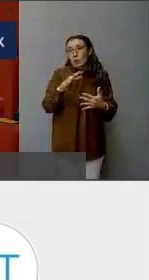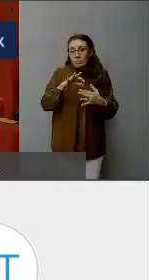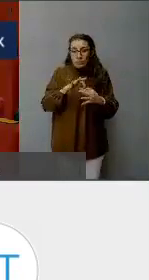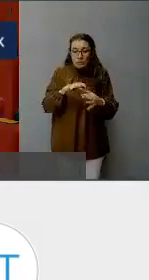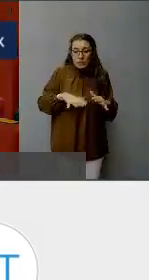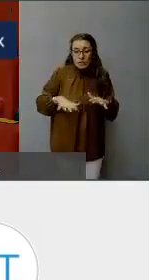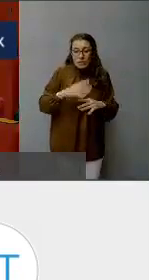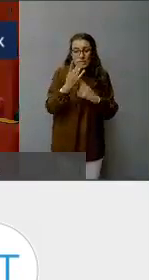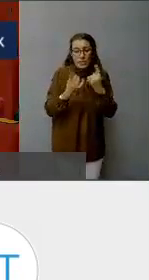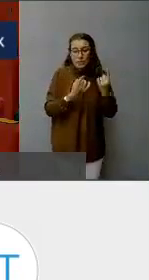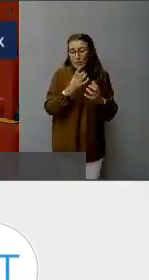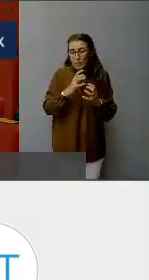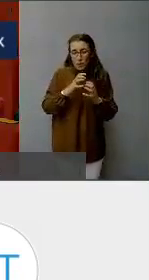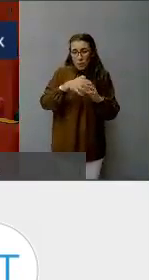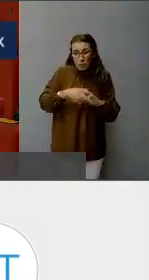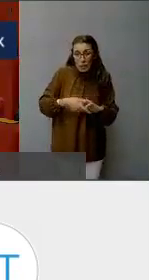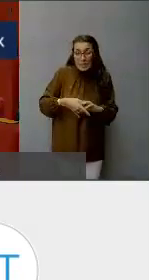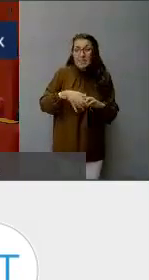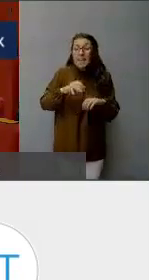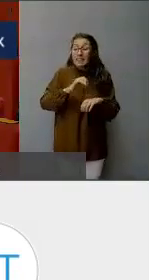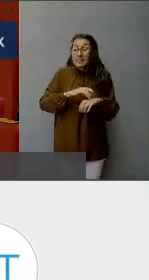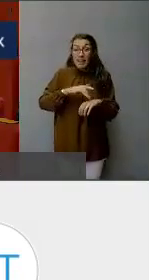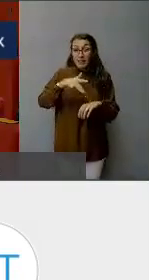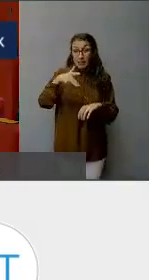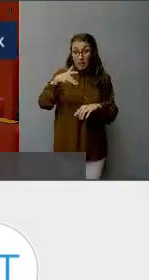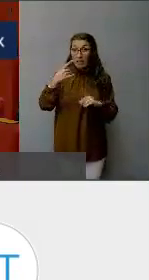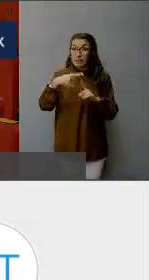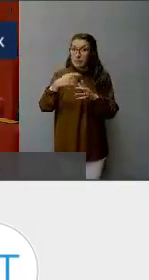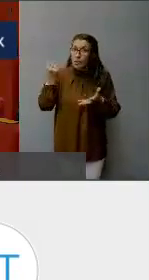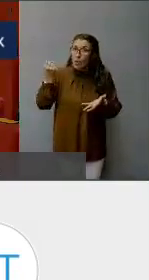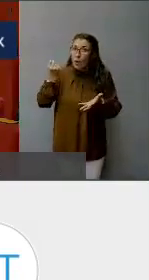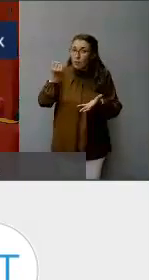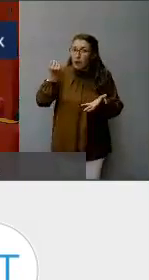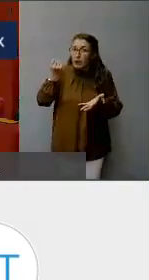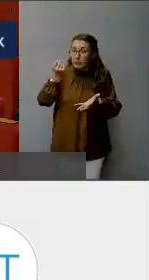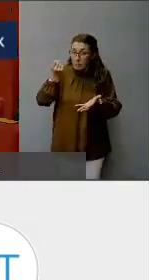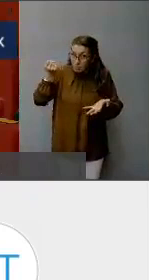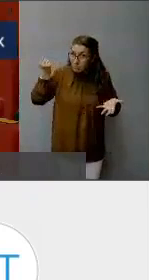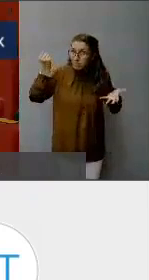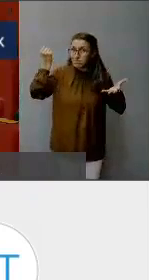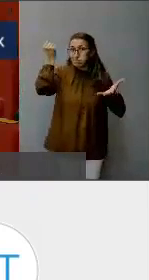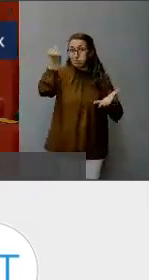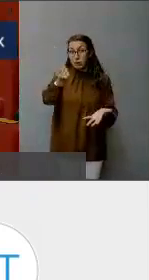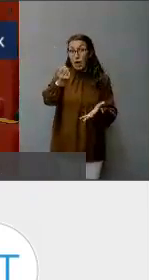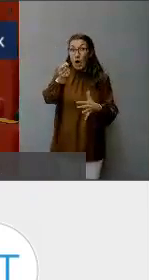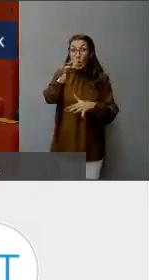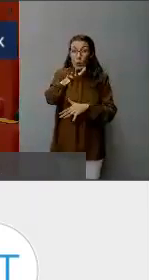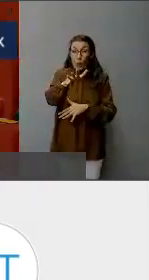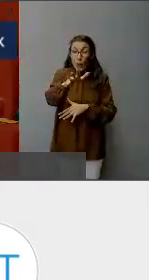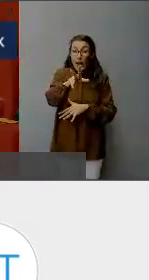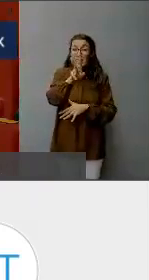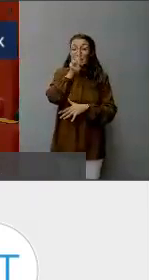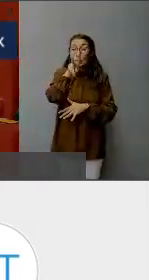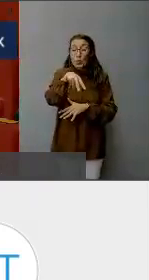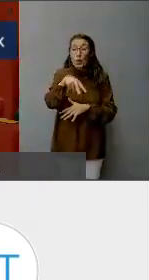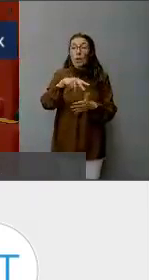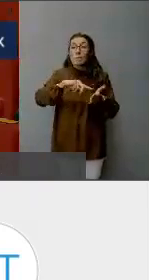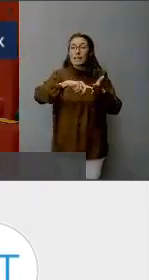complesse e dove sono stati fatti investimenti così importanti quasi 2 milioni di